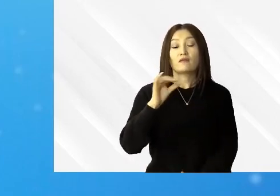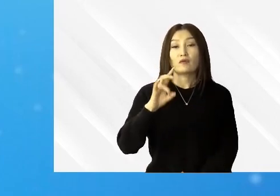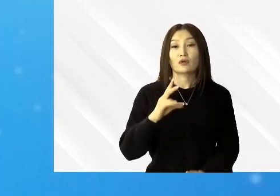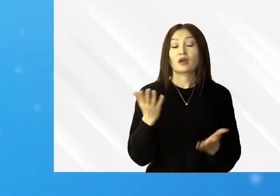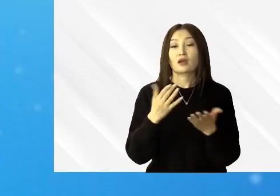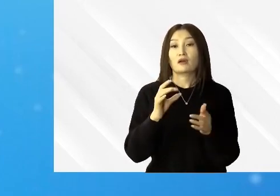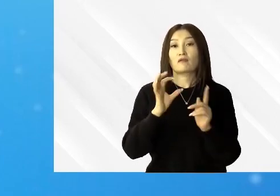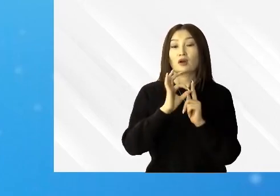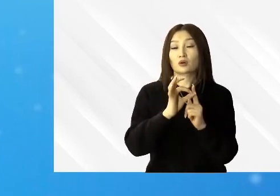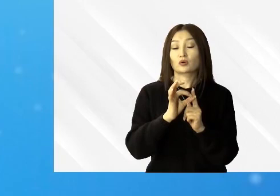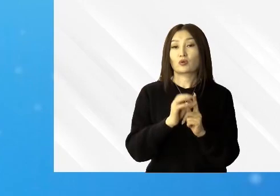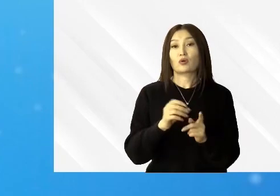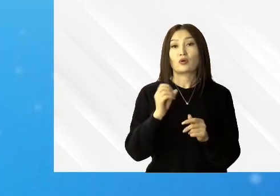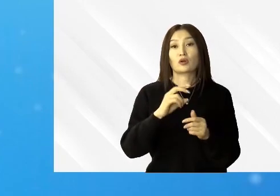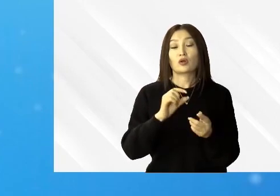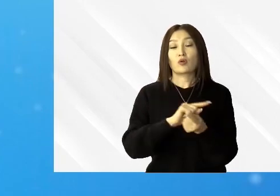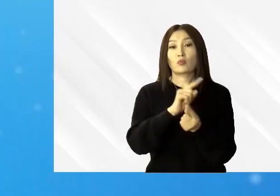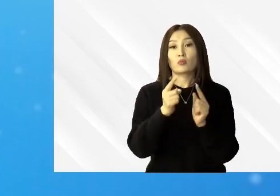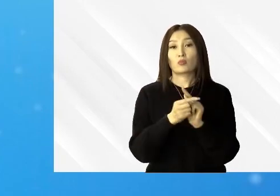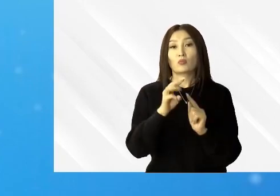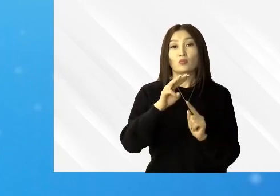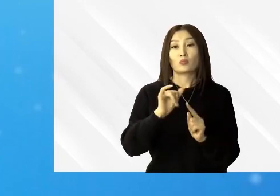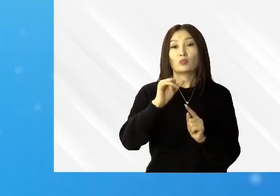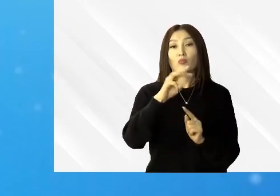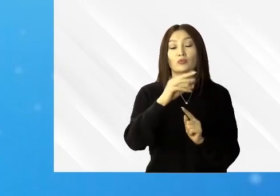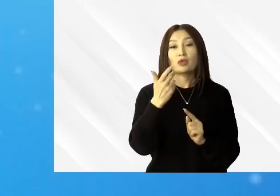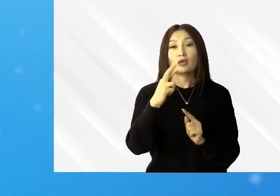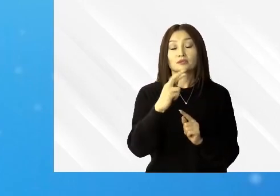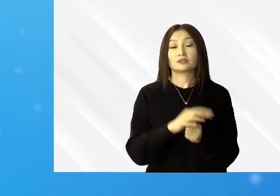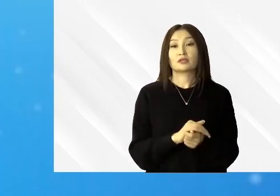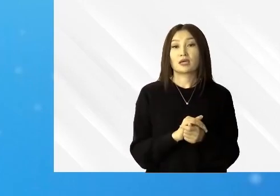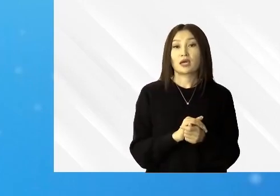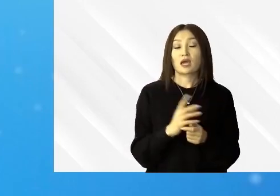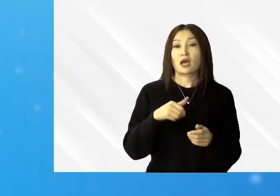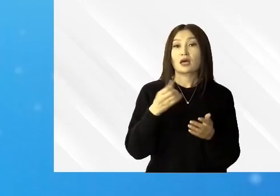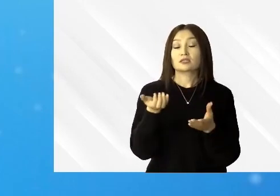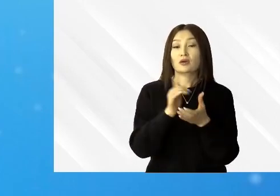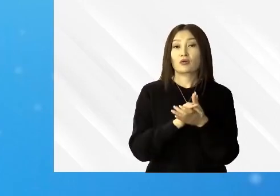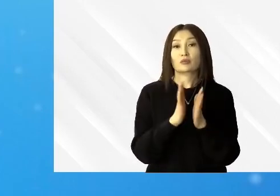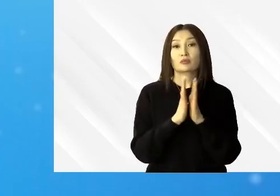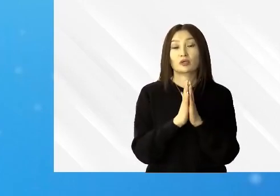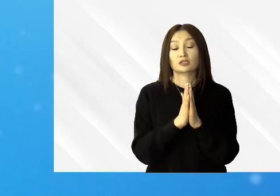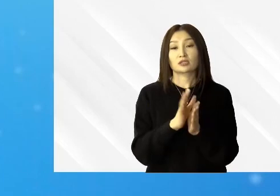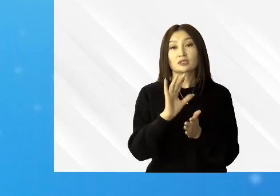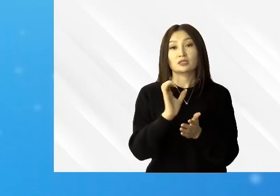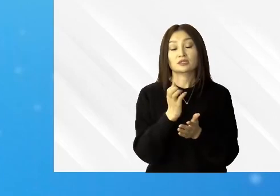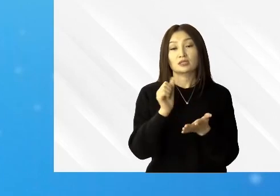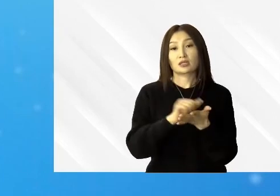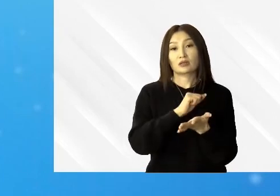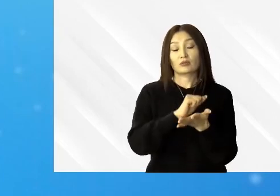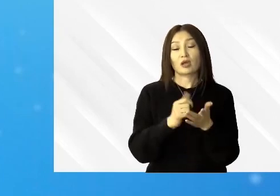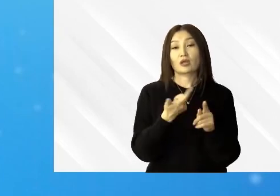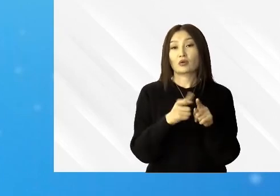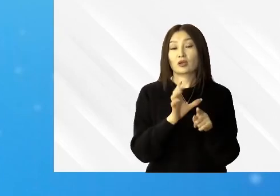роль доминантных и рецессивных мутаций для естественного отбора. Ознакомьтесь, пожалуйста, с ресурсами, которые